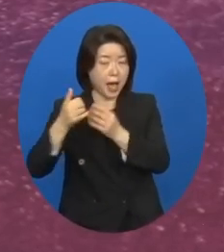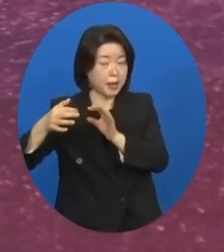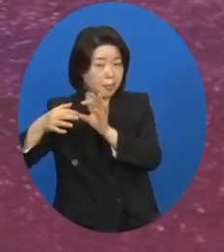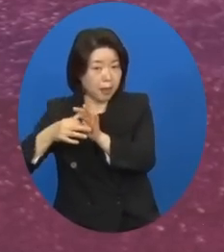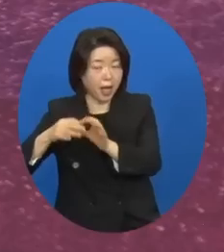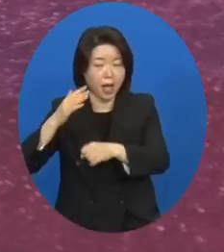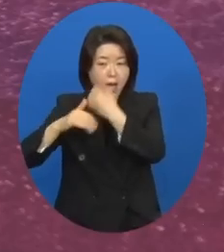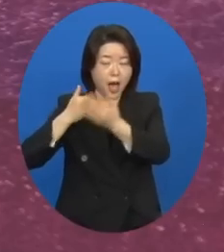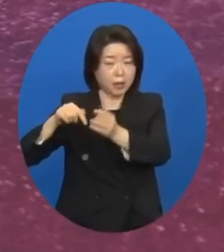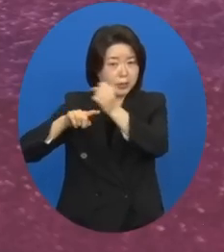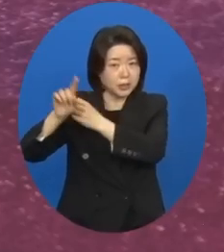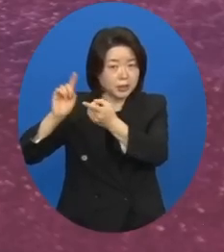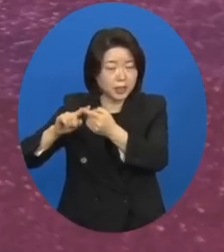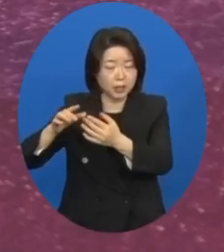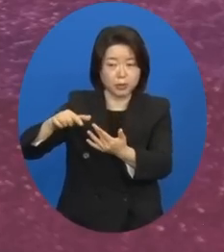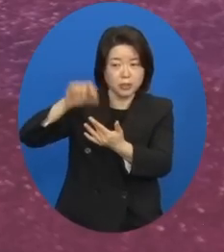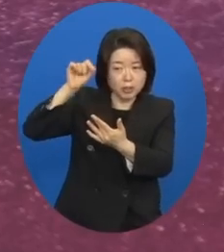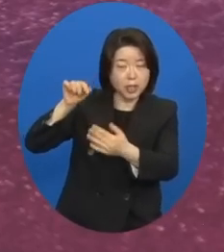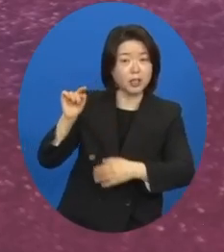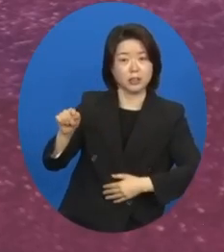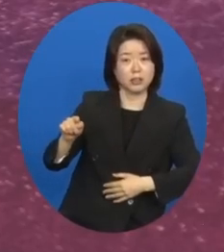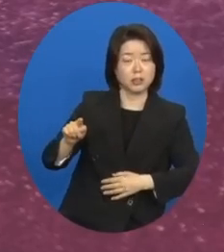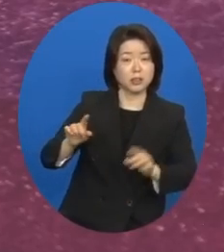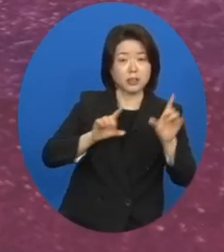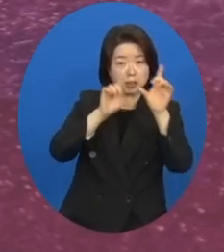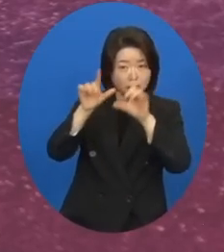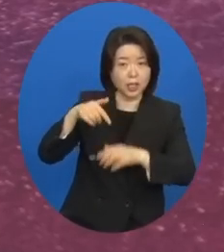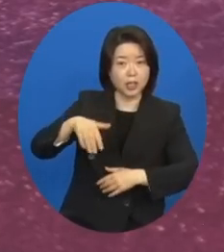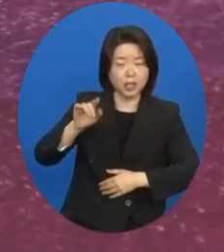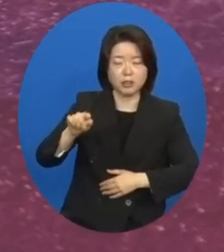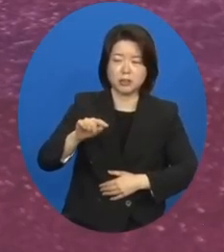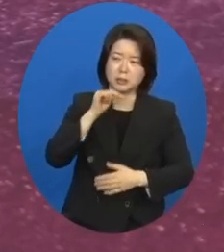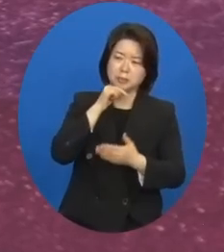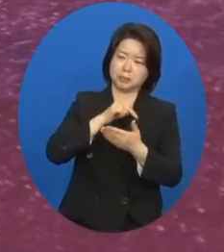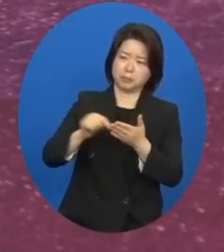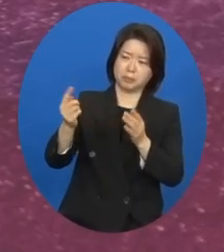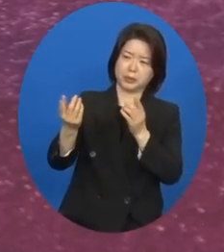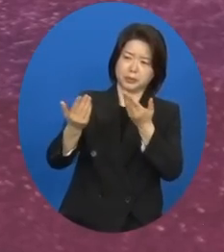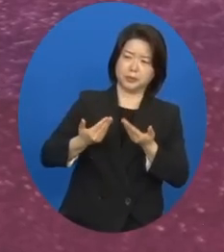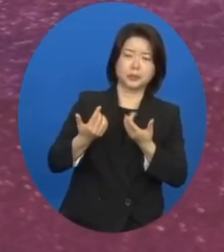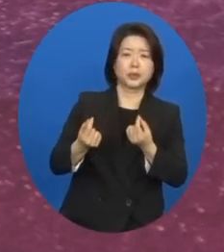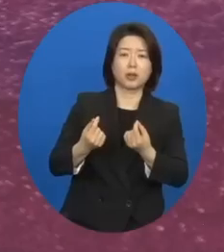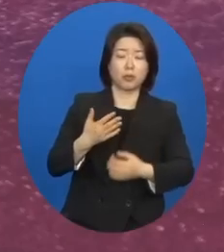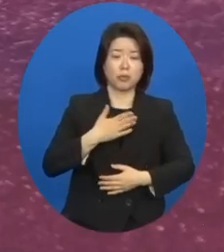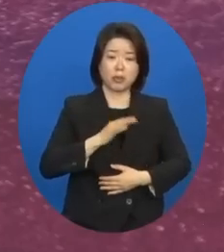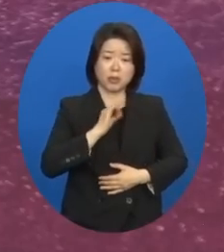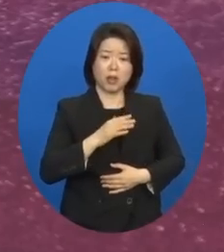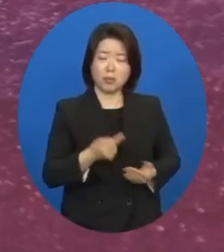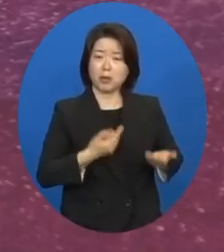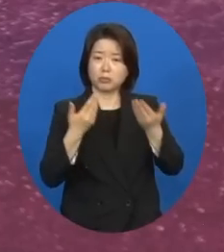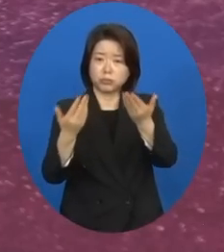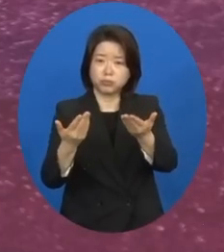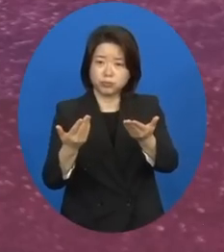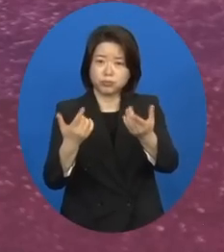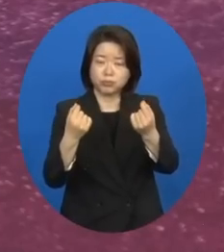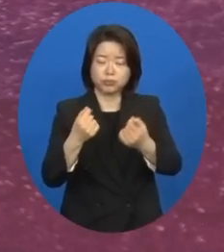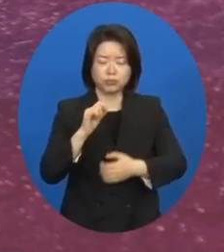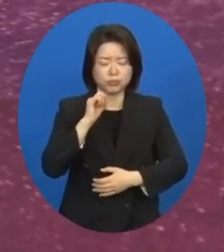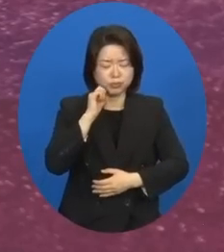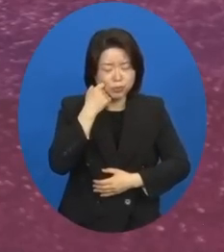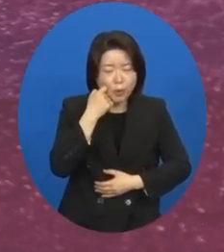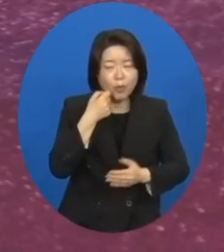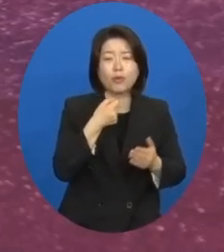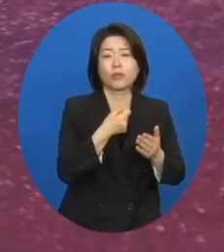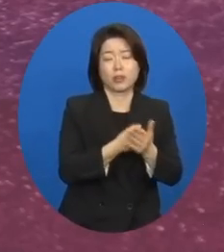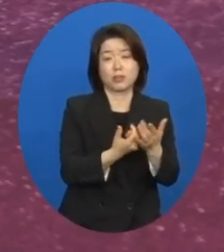하나님의 뜻대로 선택하며 살아가는 것이 손해는 보는 것 같고 나만 희생하는 것 같다 어렵다고 합니다.